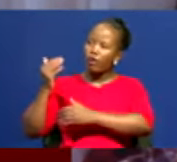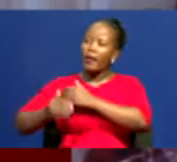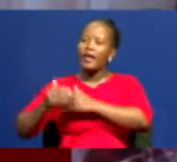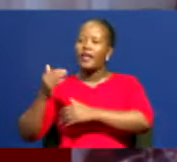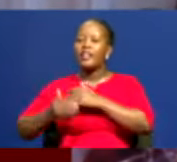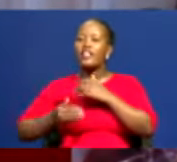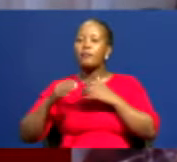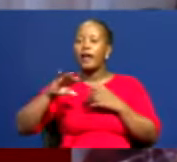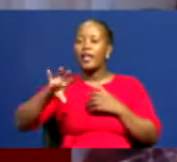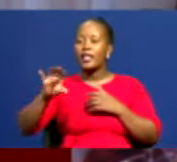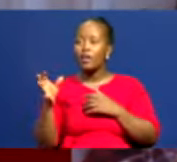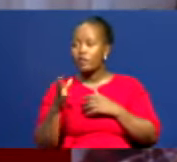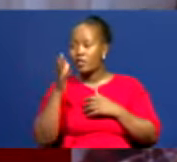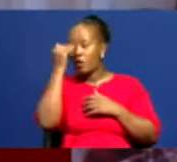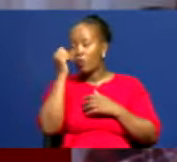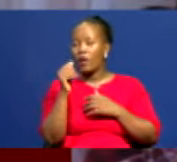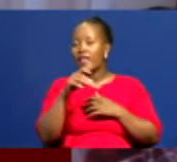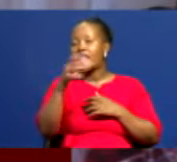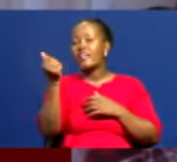sababu kaunti hizo